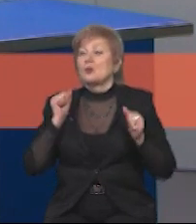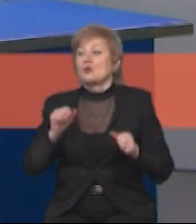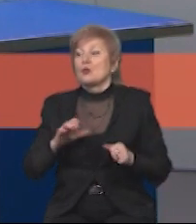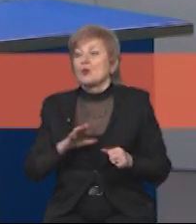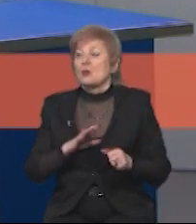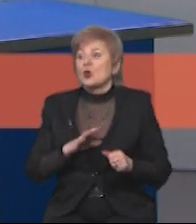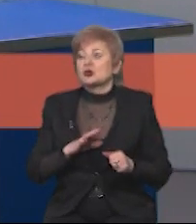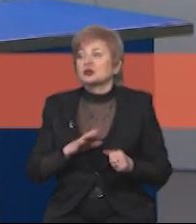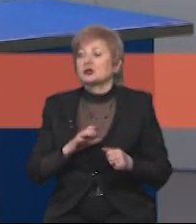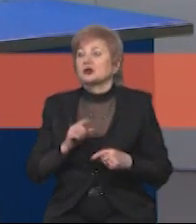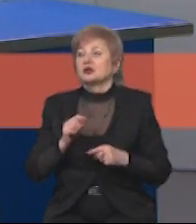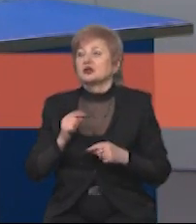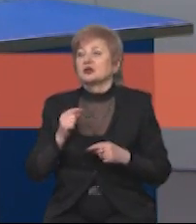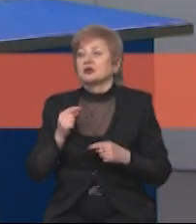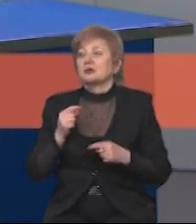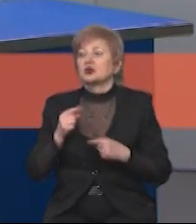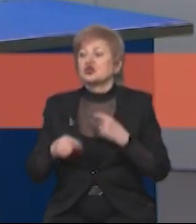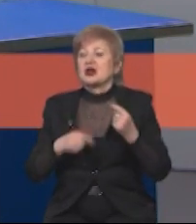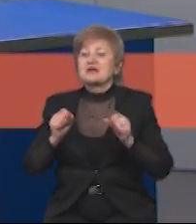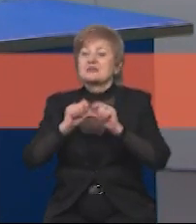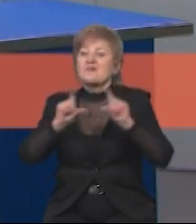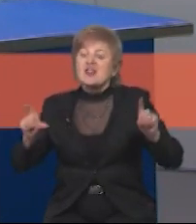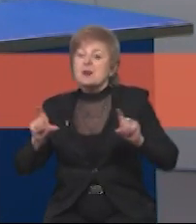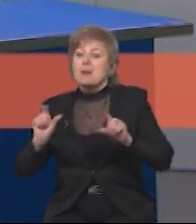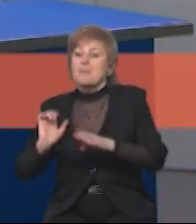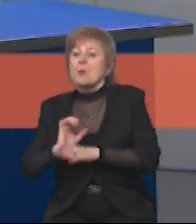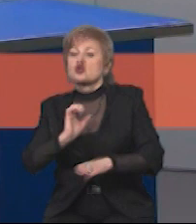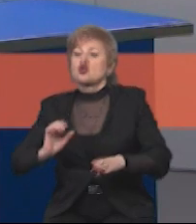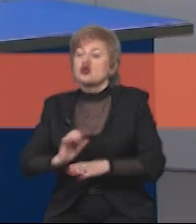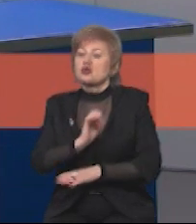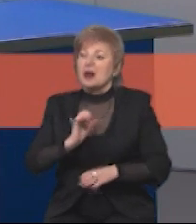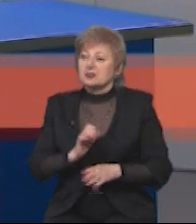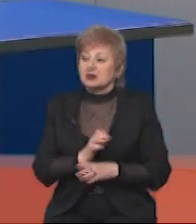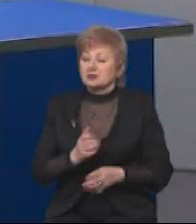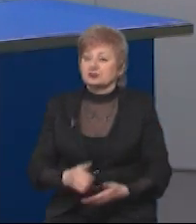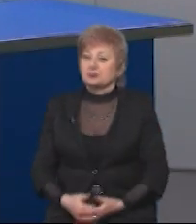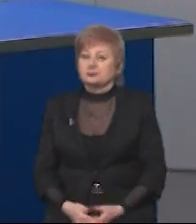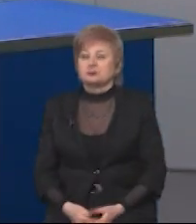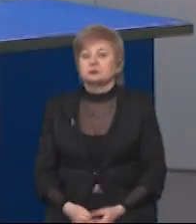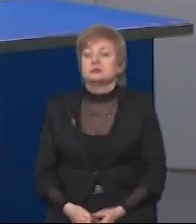це здійснити через, наприклад, фірму-постачальника? От давайте послухаємо його думку.